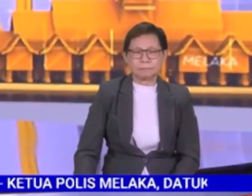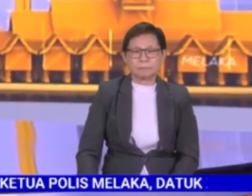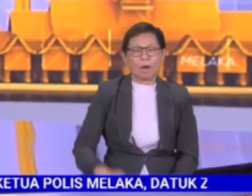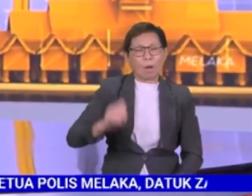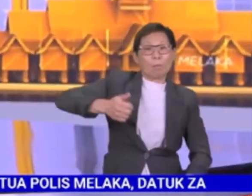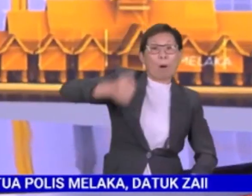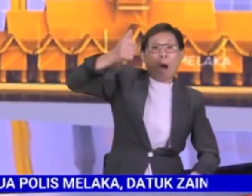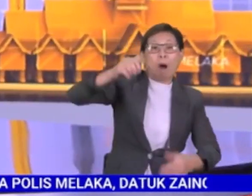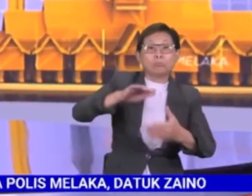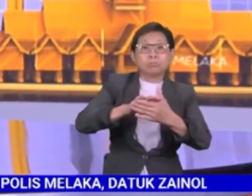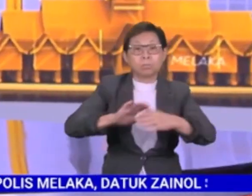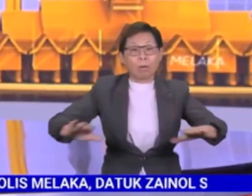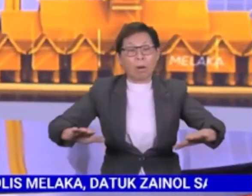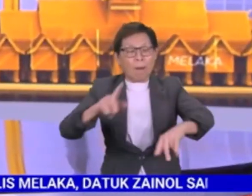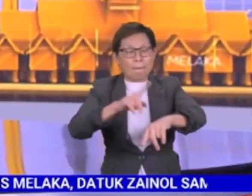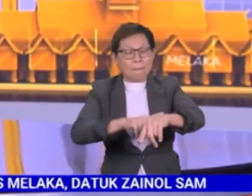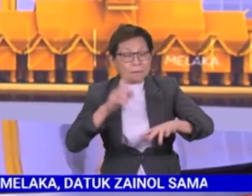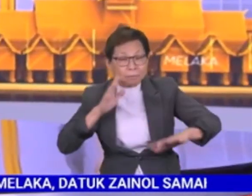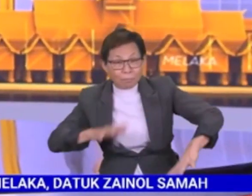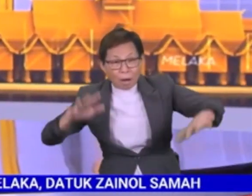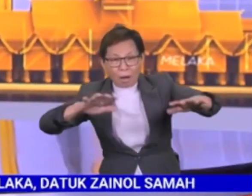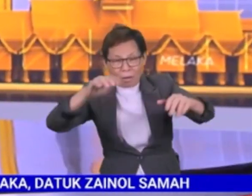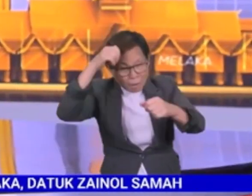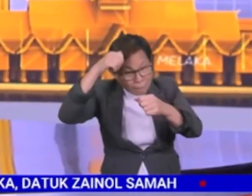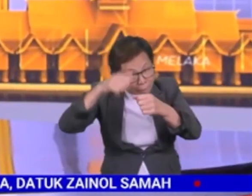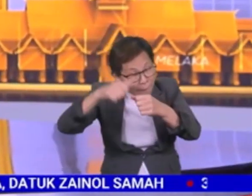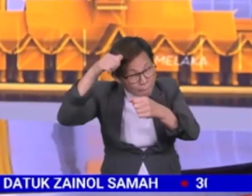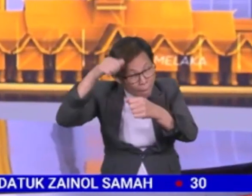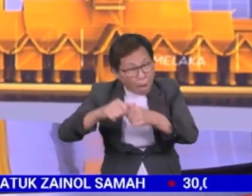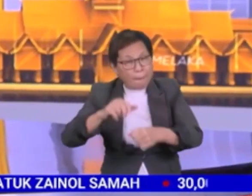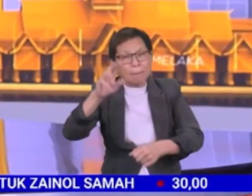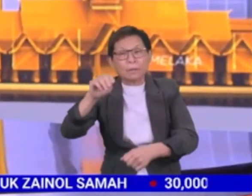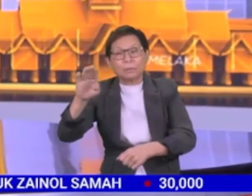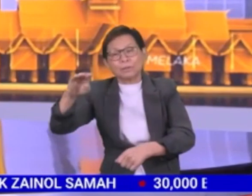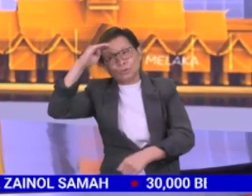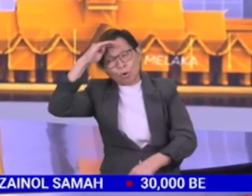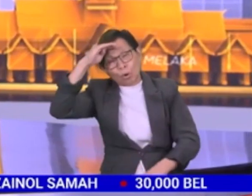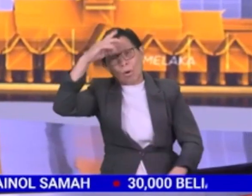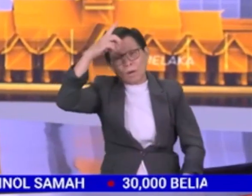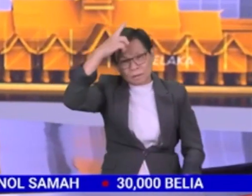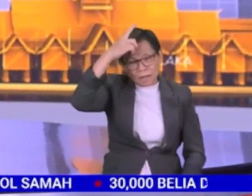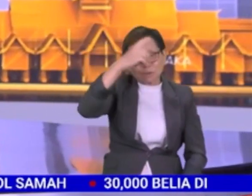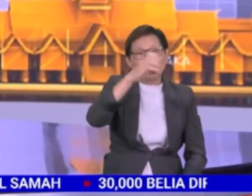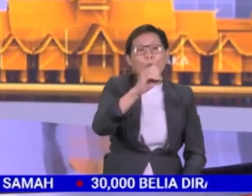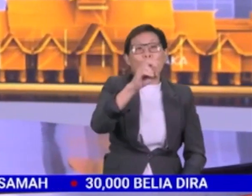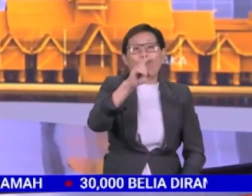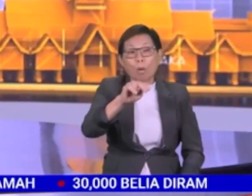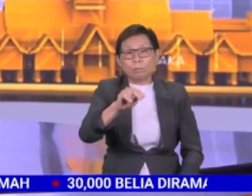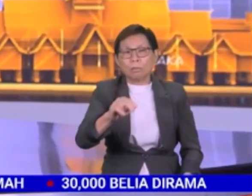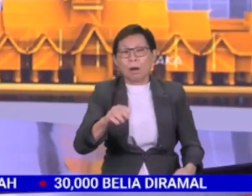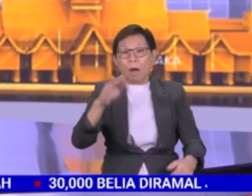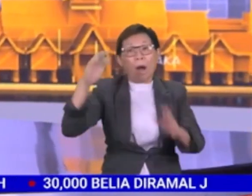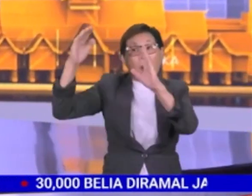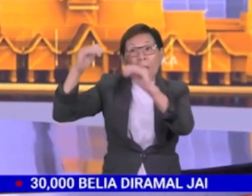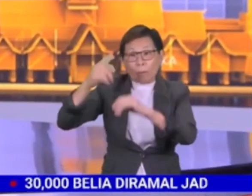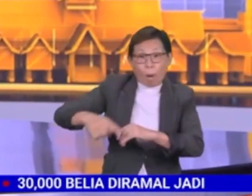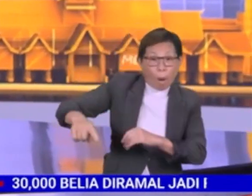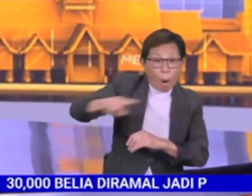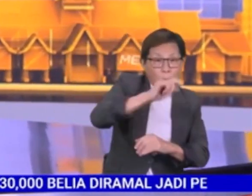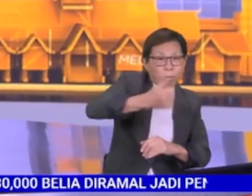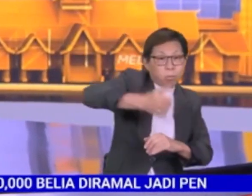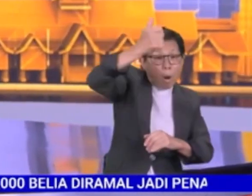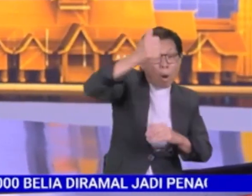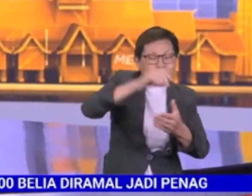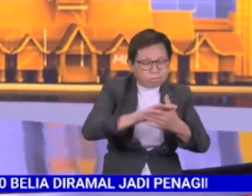Utamakan keselamatan ketika banjir peringatan itu dilahirkan menteri besar Joho Datuk on Hafiz Ghazi agar semua pihak